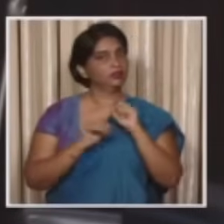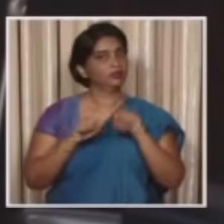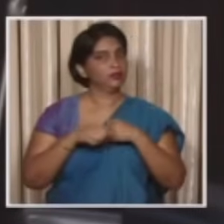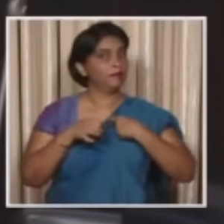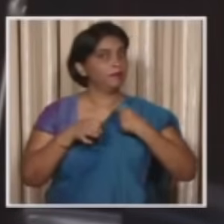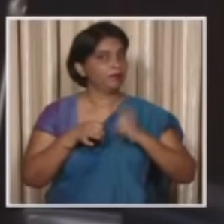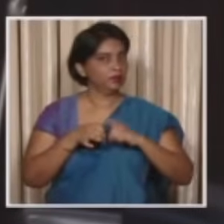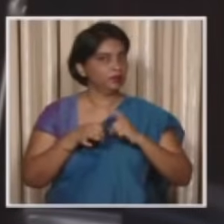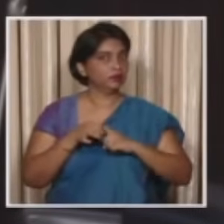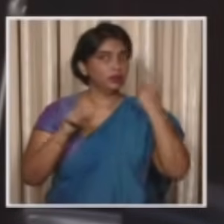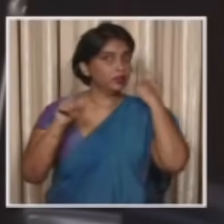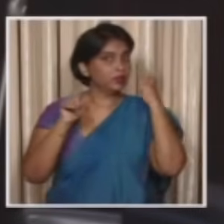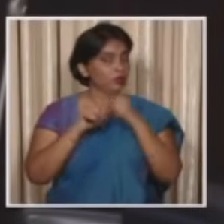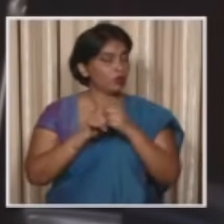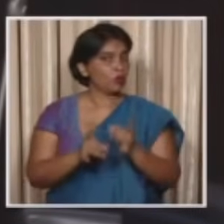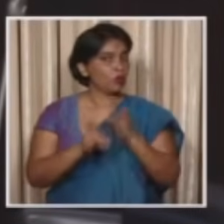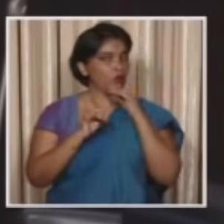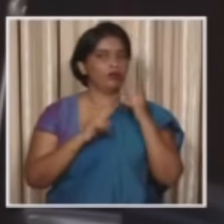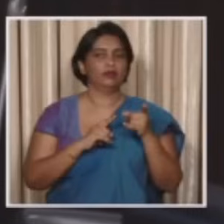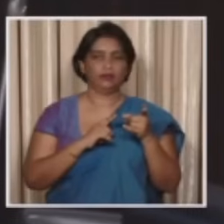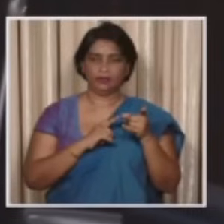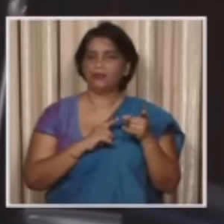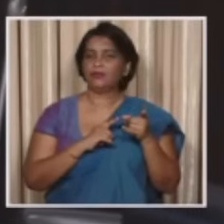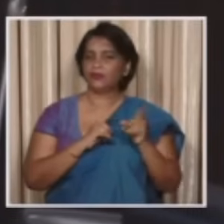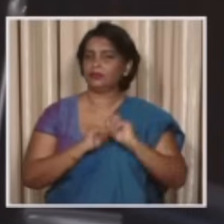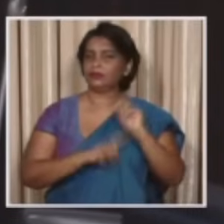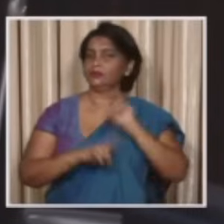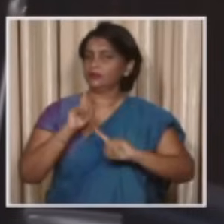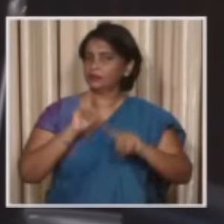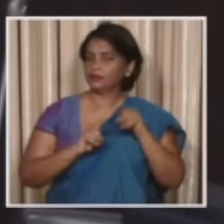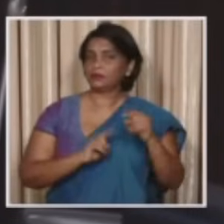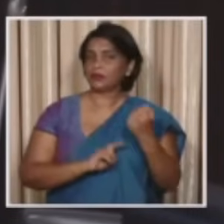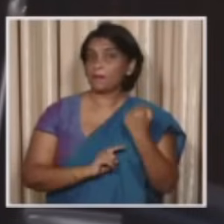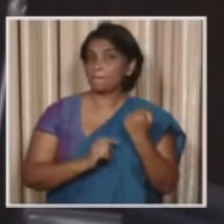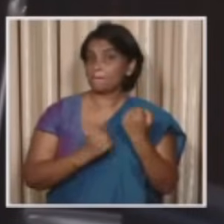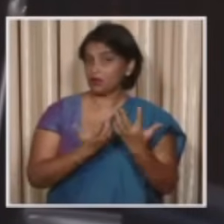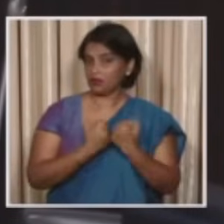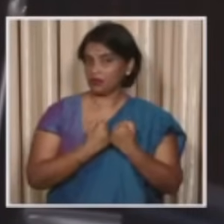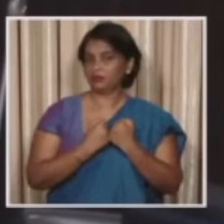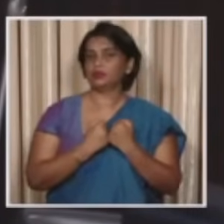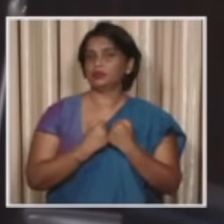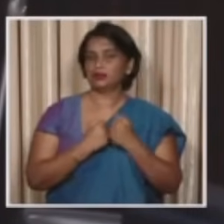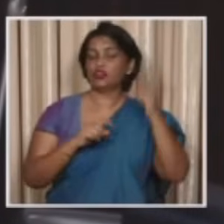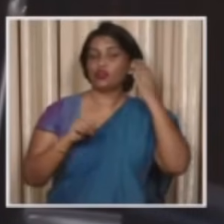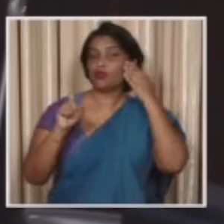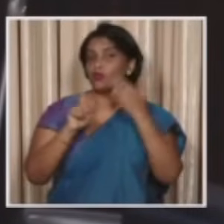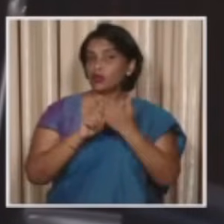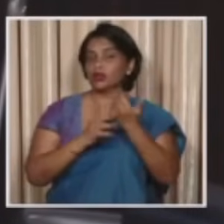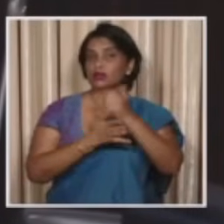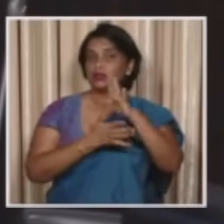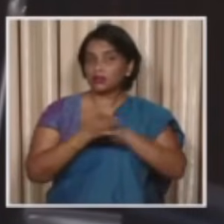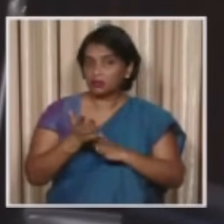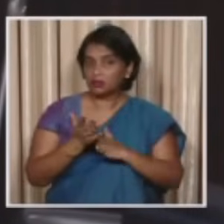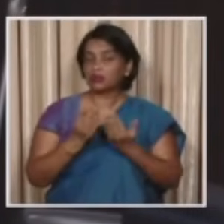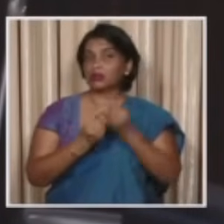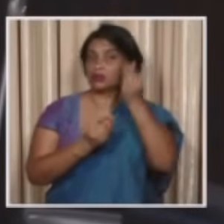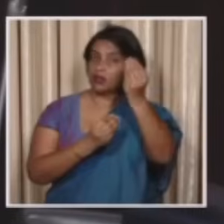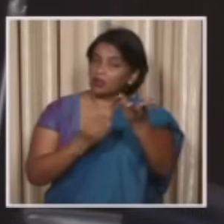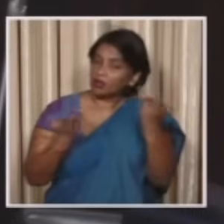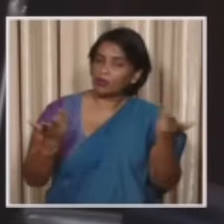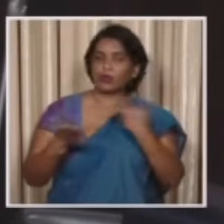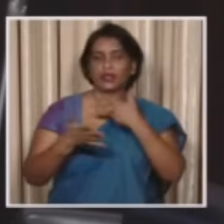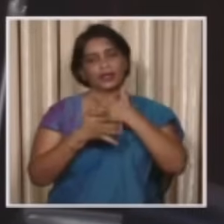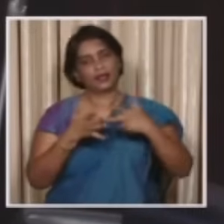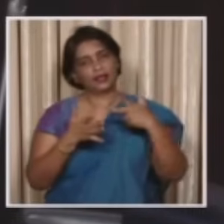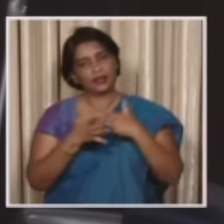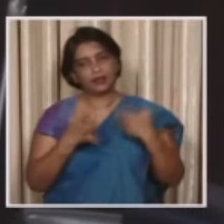ප්‍රශ්නය අදාළ නිසා මේ පාර්ලිමේන්තුවට බලය ලැබෙන්නේ ඒ පිළිබඳව ලිපියක් ඉදිරිපත් කරන්න හරි කියවන්න